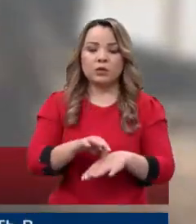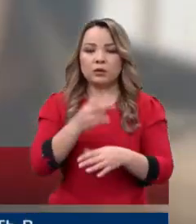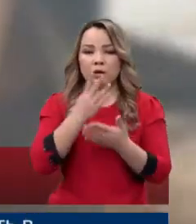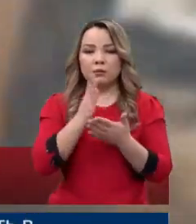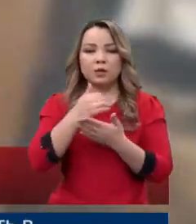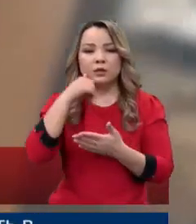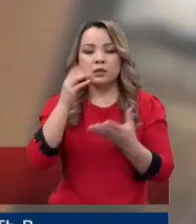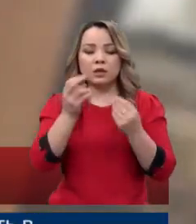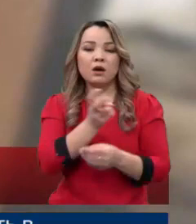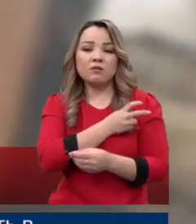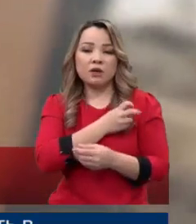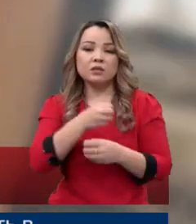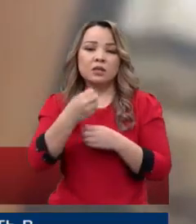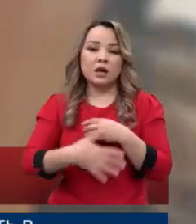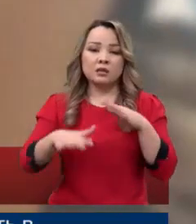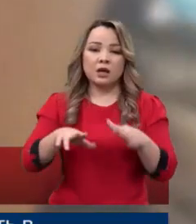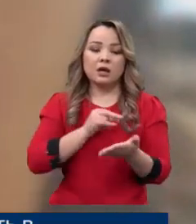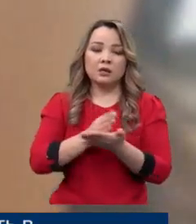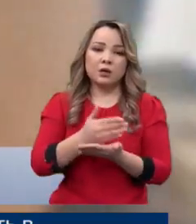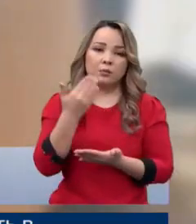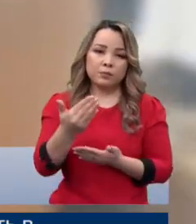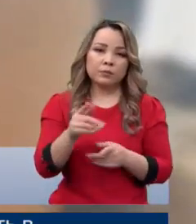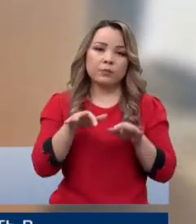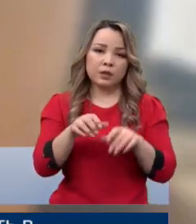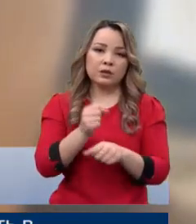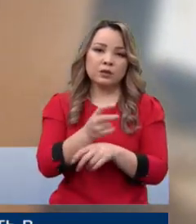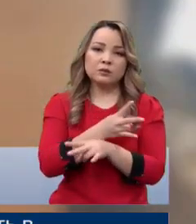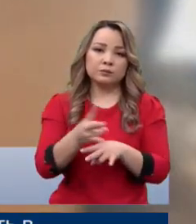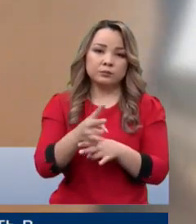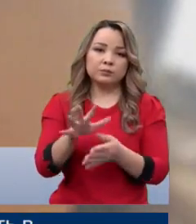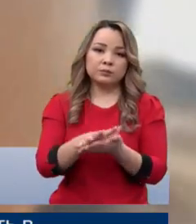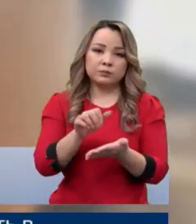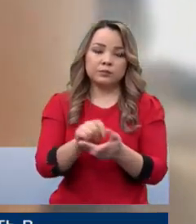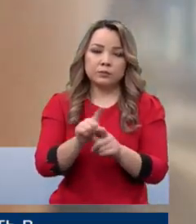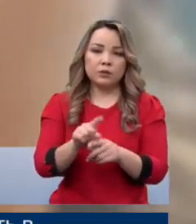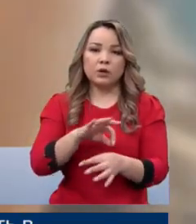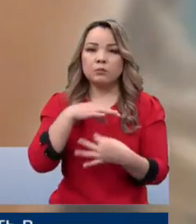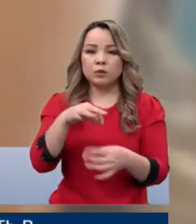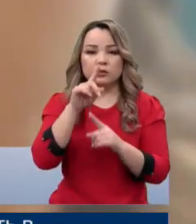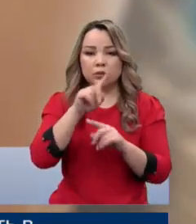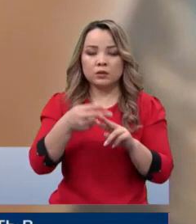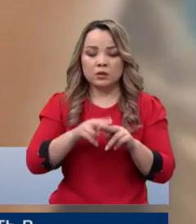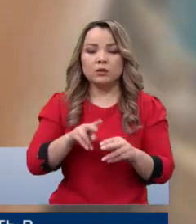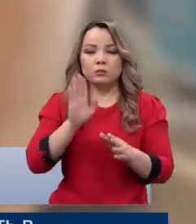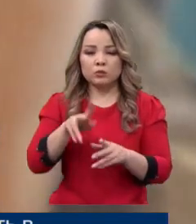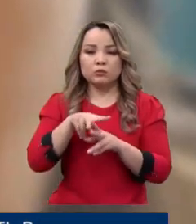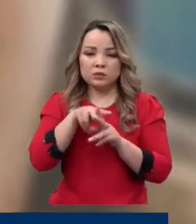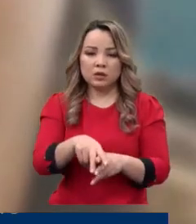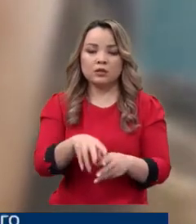Кеше ветеринариялық станцияның қызметкерлері істеген жауыздық ол бос қалмайды. Мен қазір Алматыда